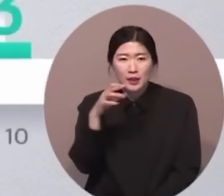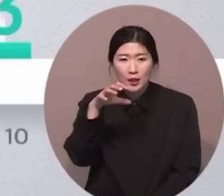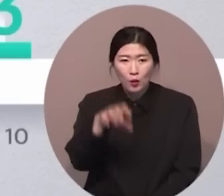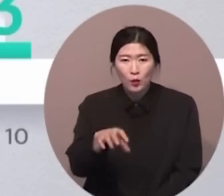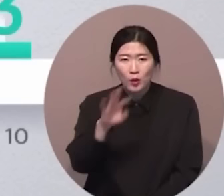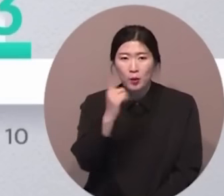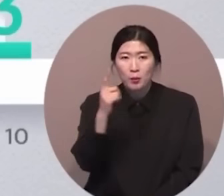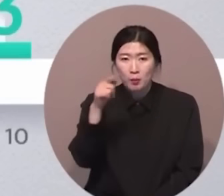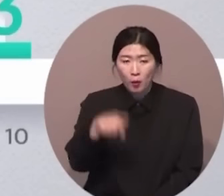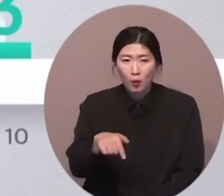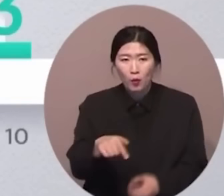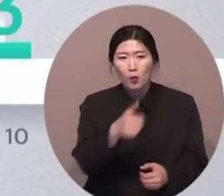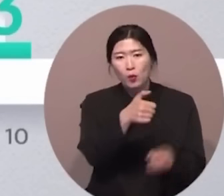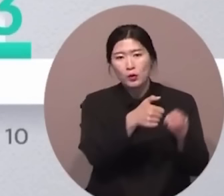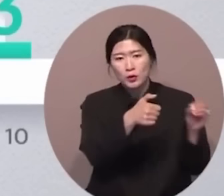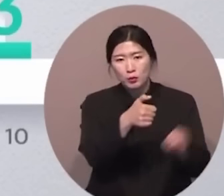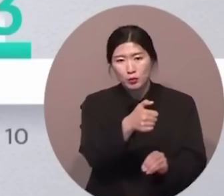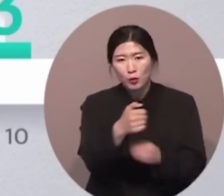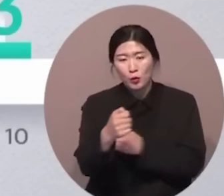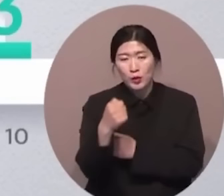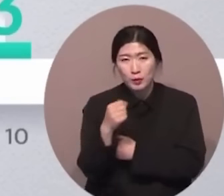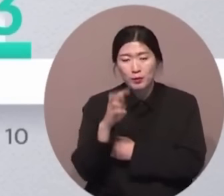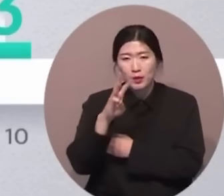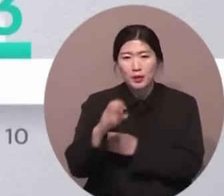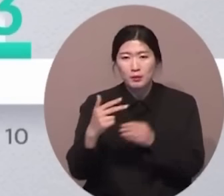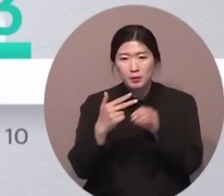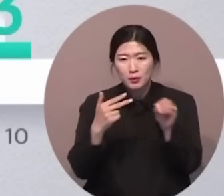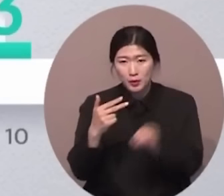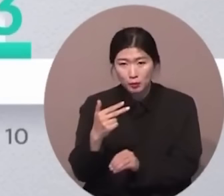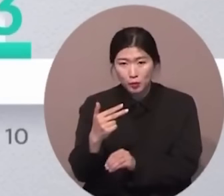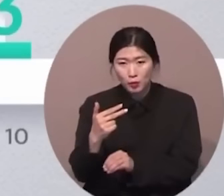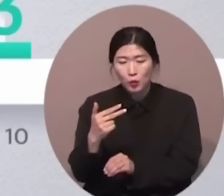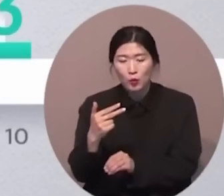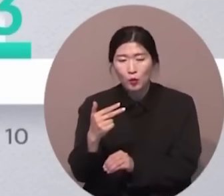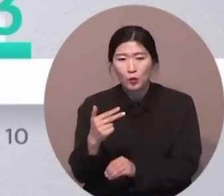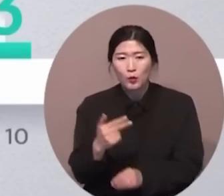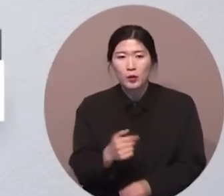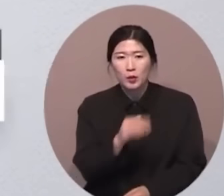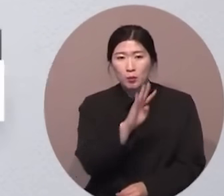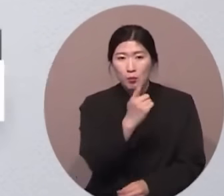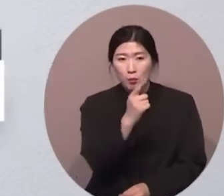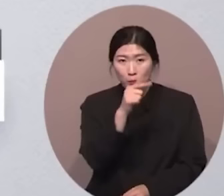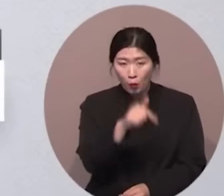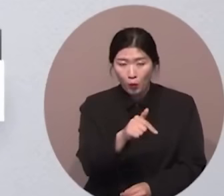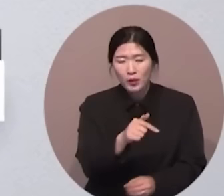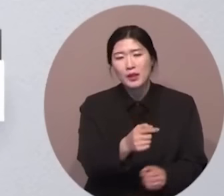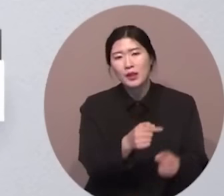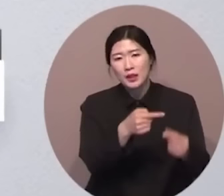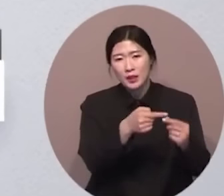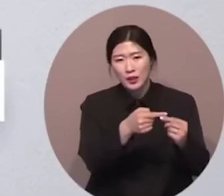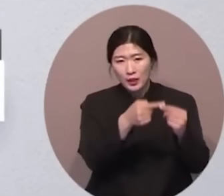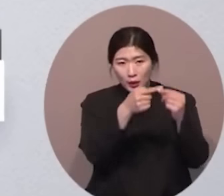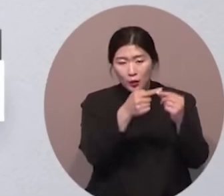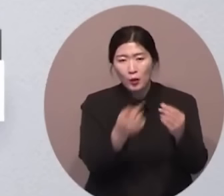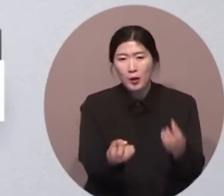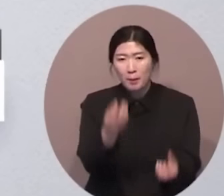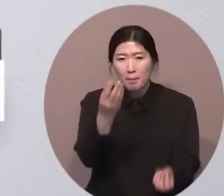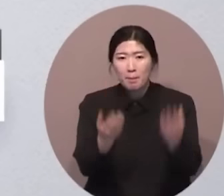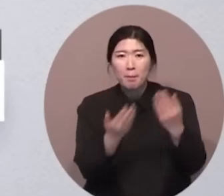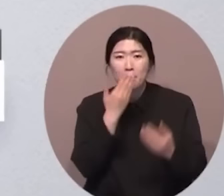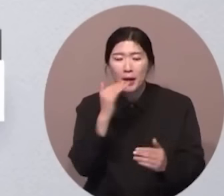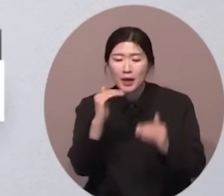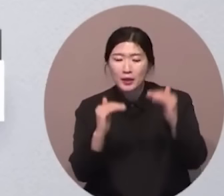복기왕 50% 국민임 김영석 37% 복 후보가 앞섰고 당성 가능성은 격차가